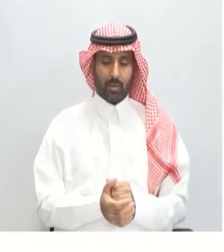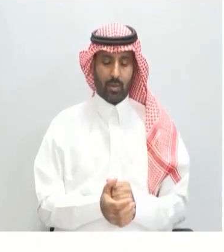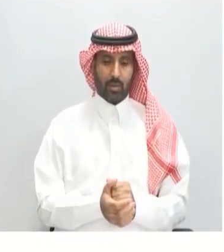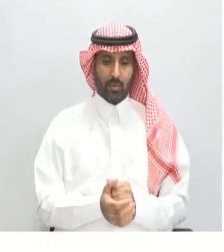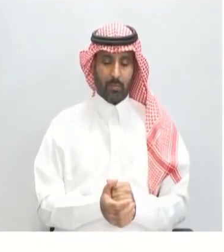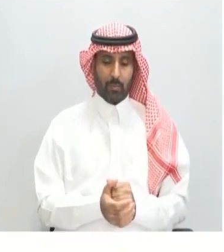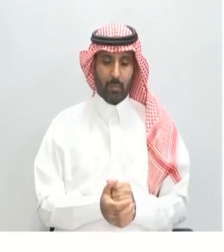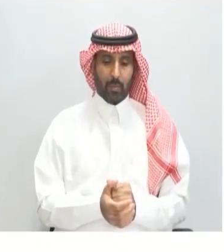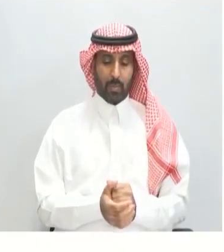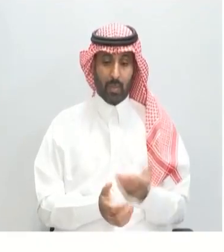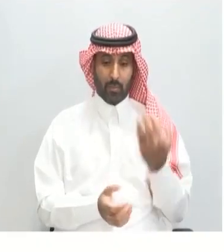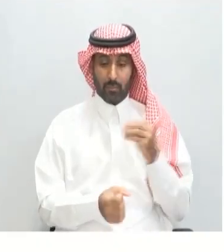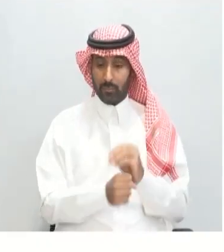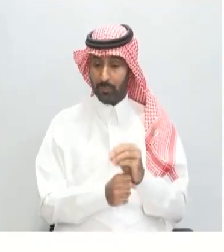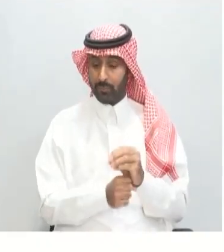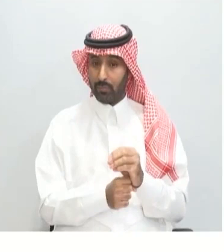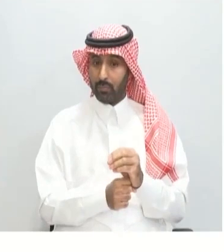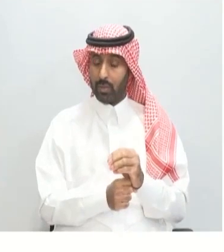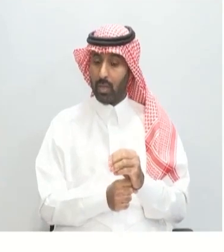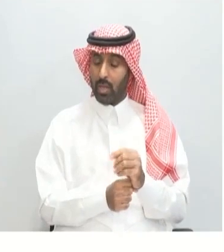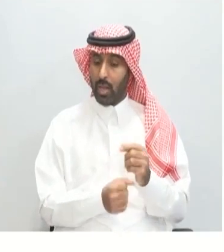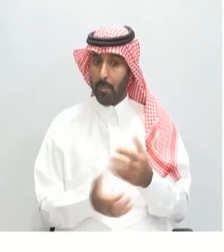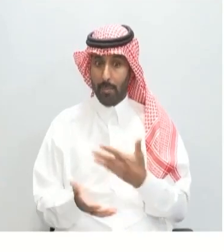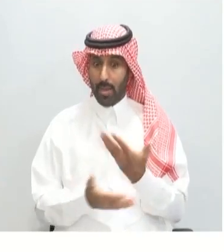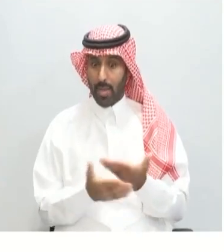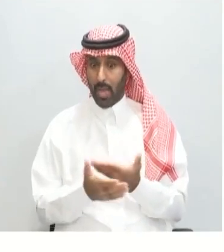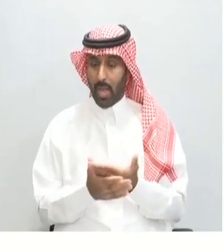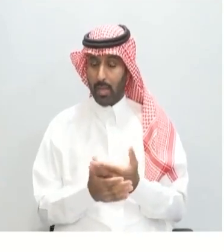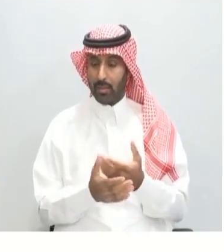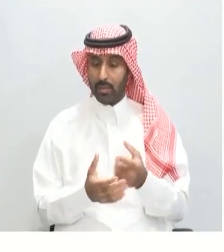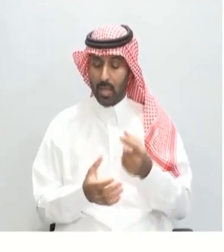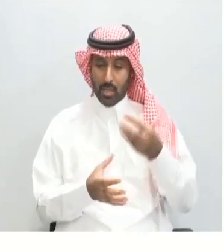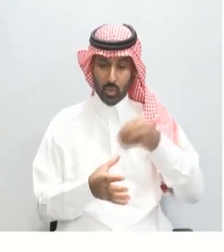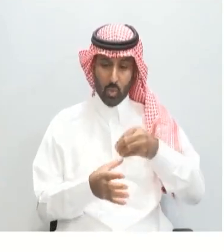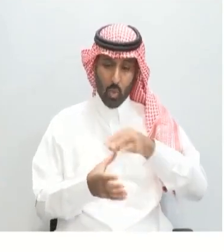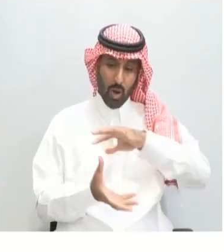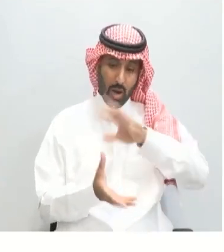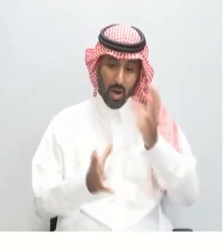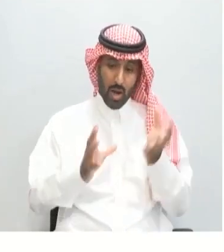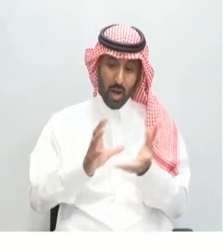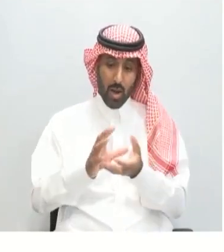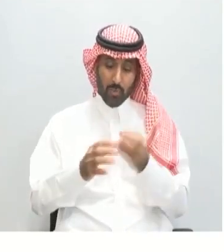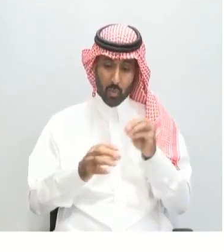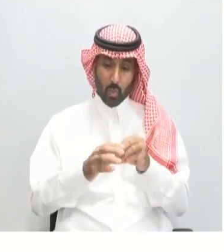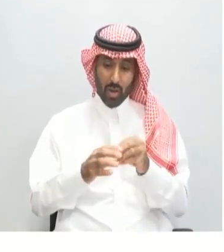اذا قبل قليل كانت العمليات الباطنيه البطيئه